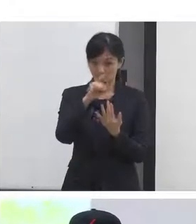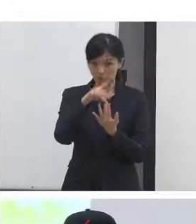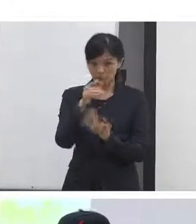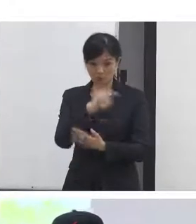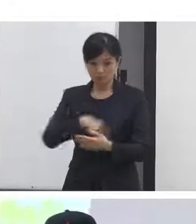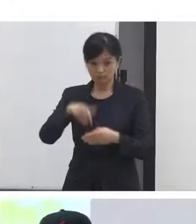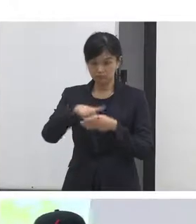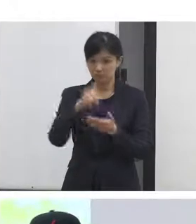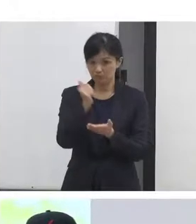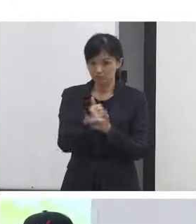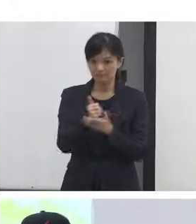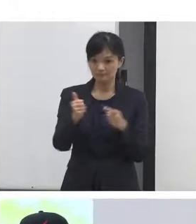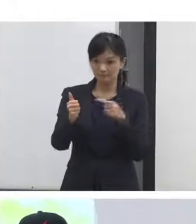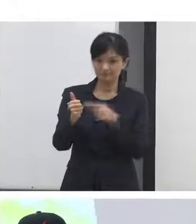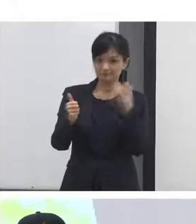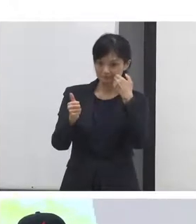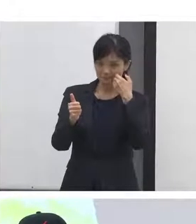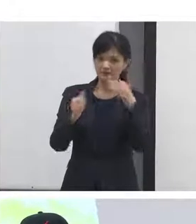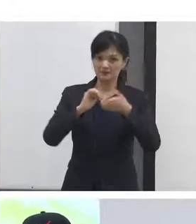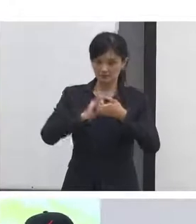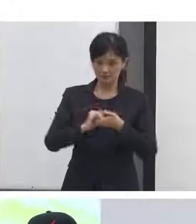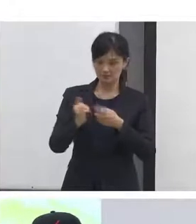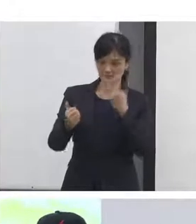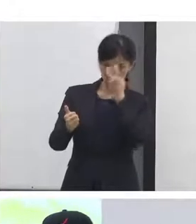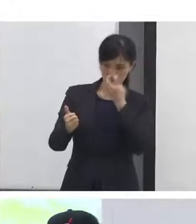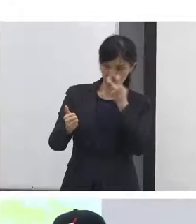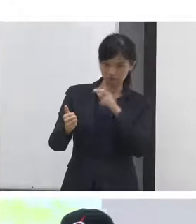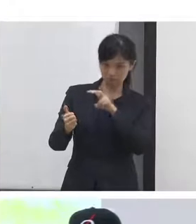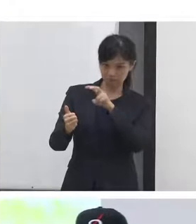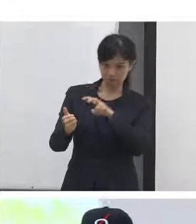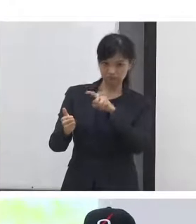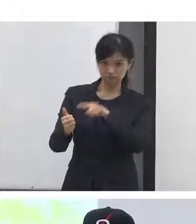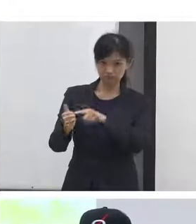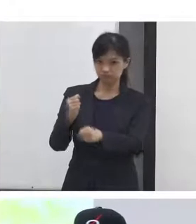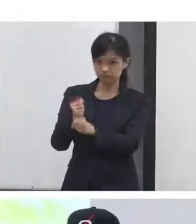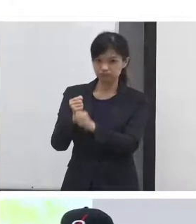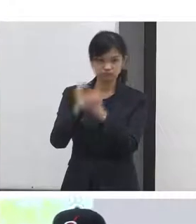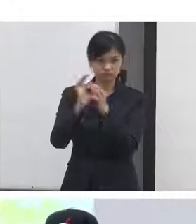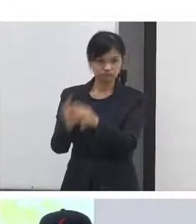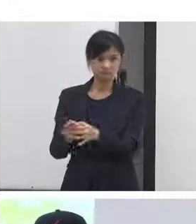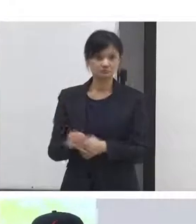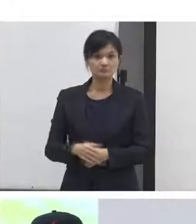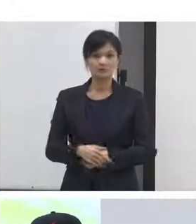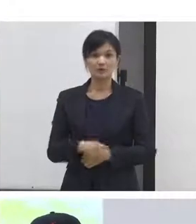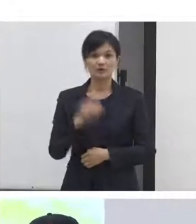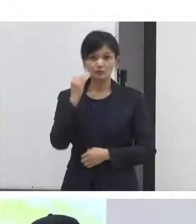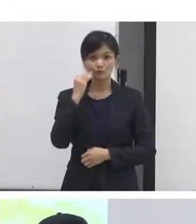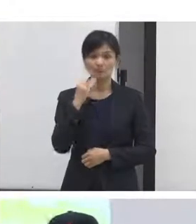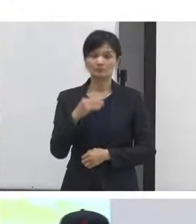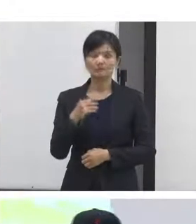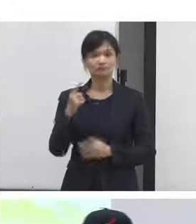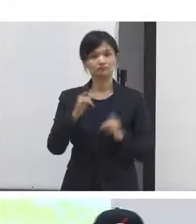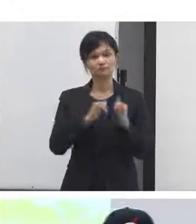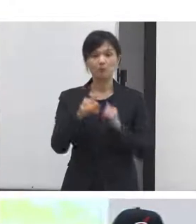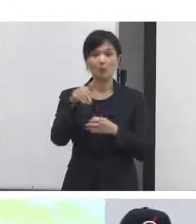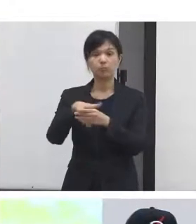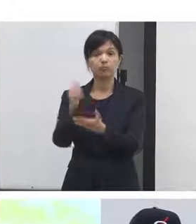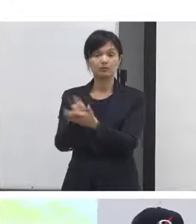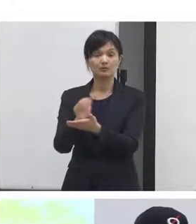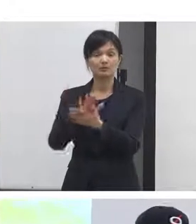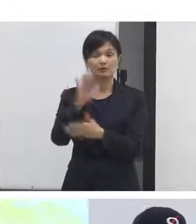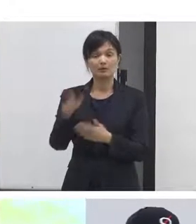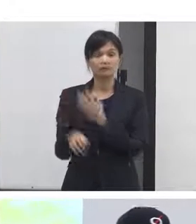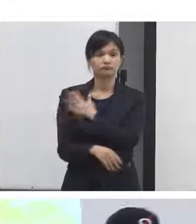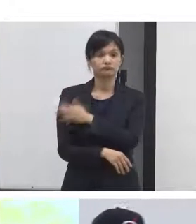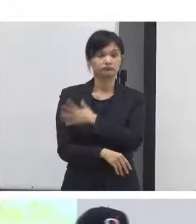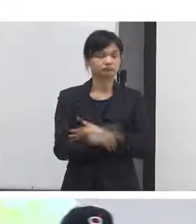都要盯着他做事。也就是说，监督的工作不会因为选举而结束。如果你不愿意这样子做的时候，刚刚提到的一些根本的问题，他